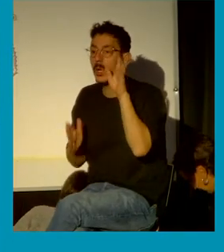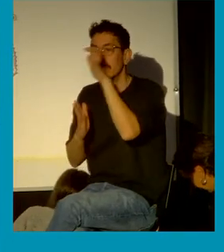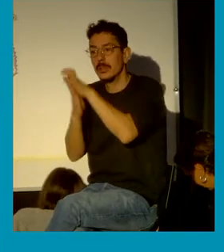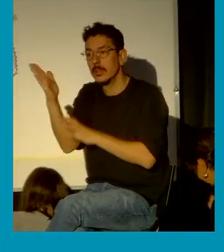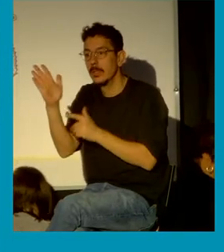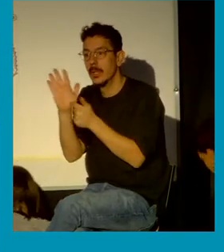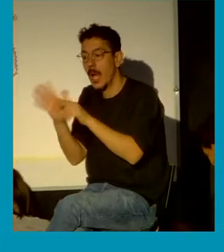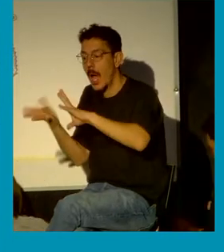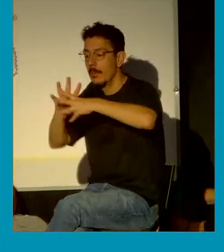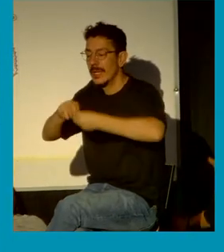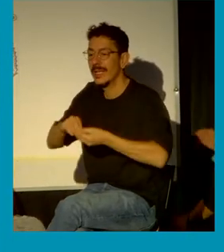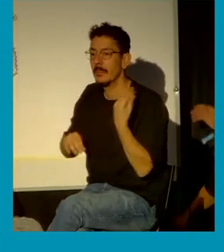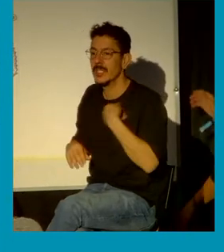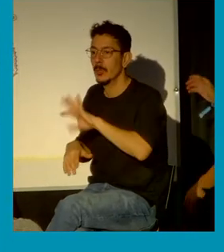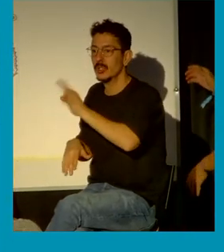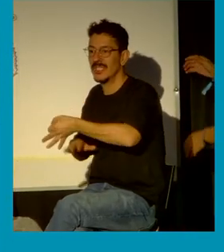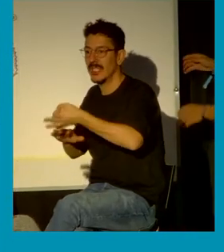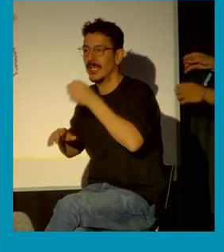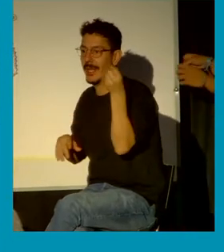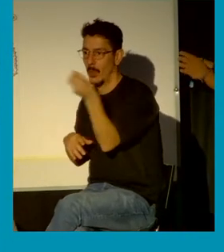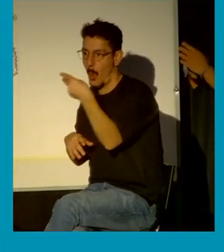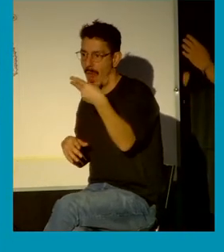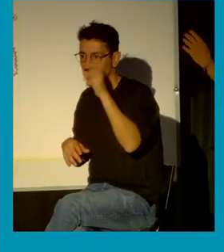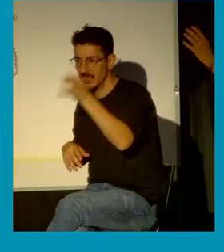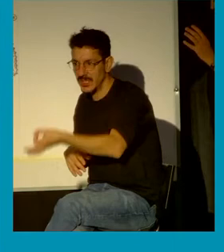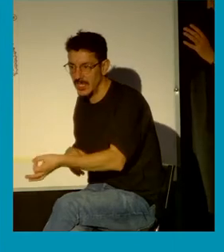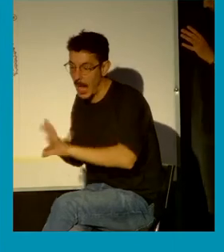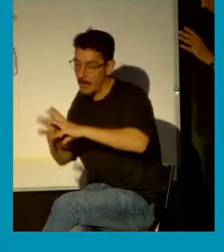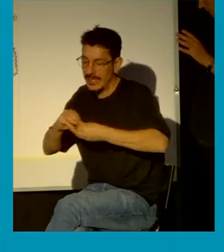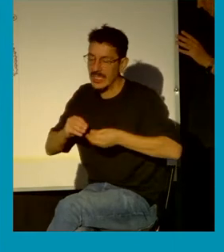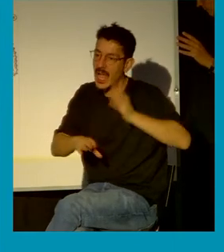una taula després que suposo que serà